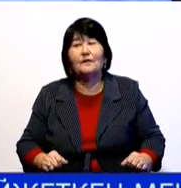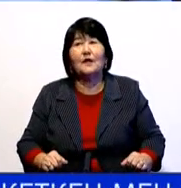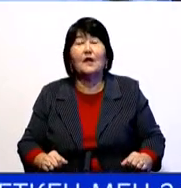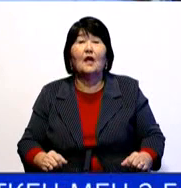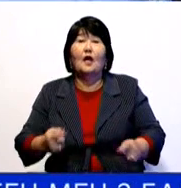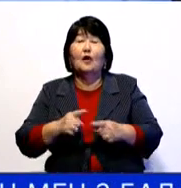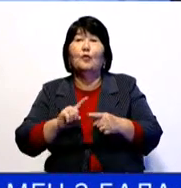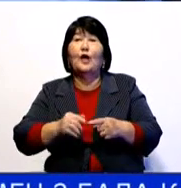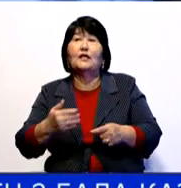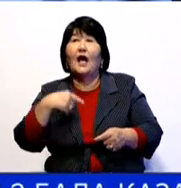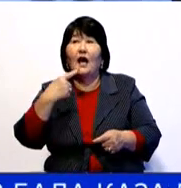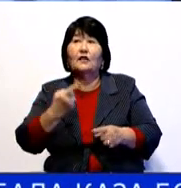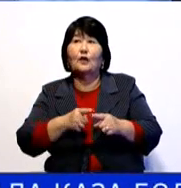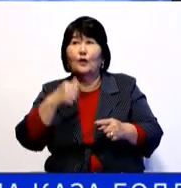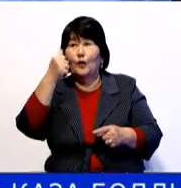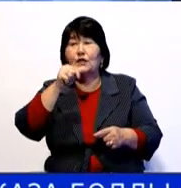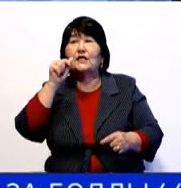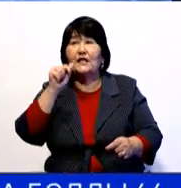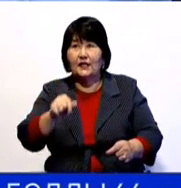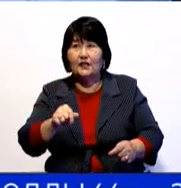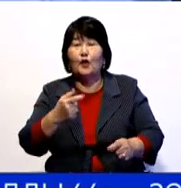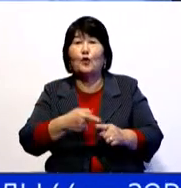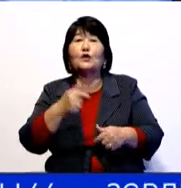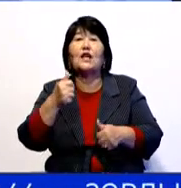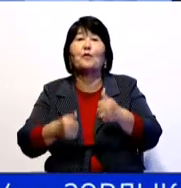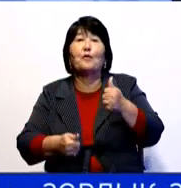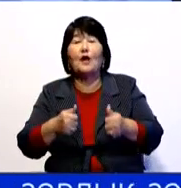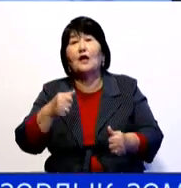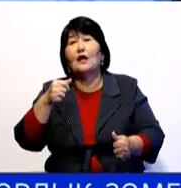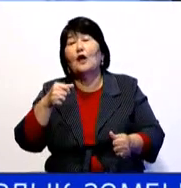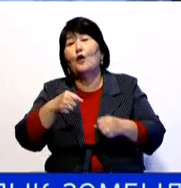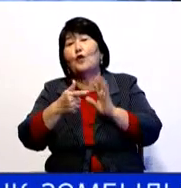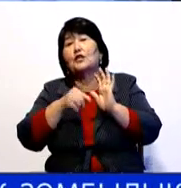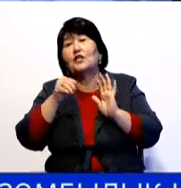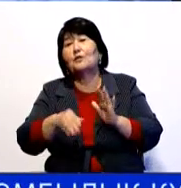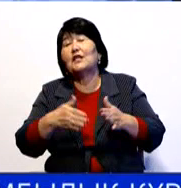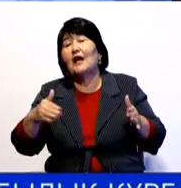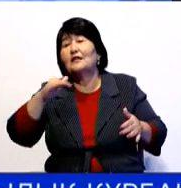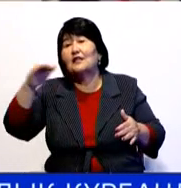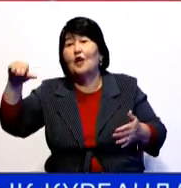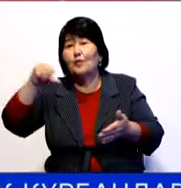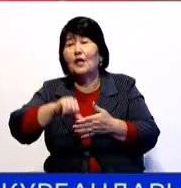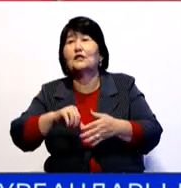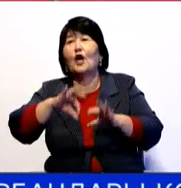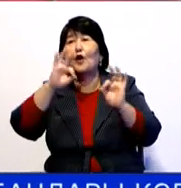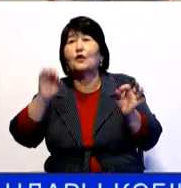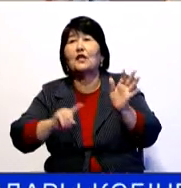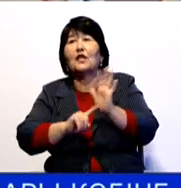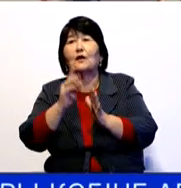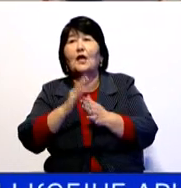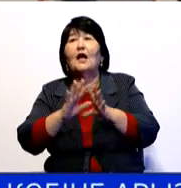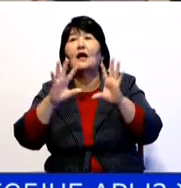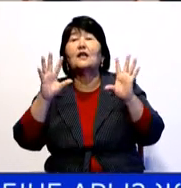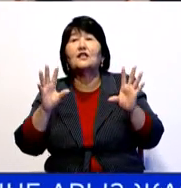Бұған дейін айтып өткеніміздей, 30 жылдың ішінде осы байқауға 17 мыңнан астам бала қатысып, өнерге қадам басқан екен.